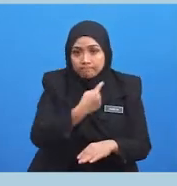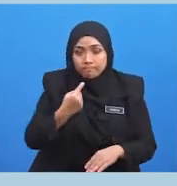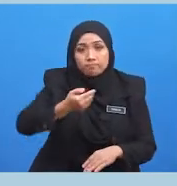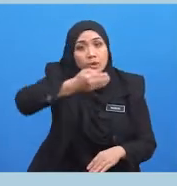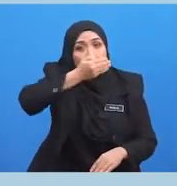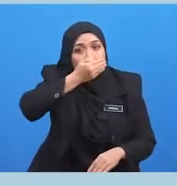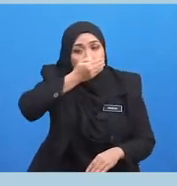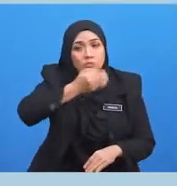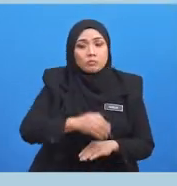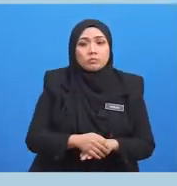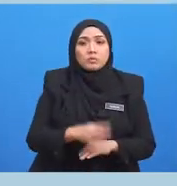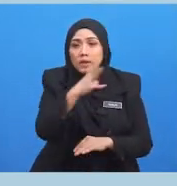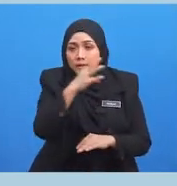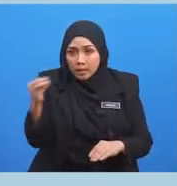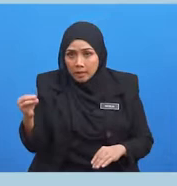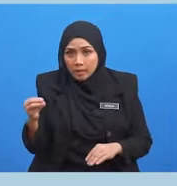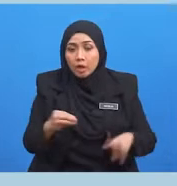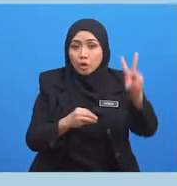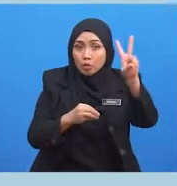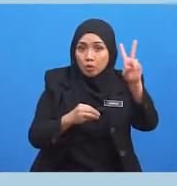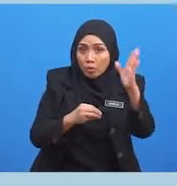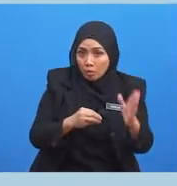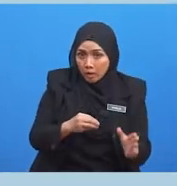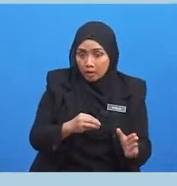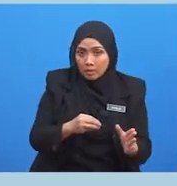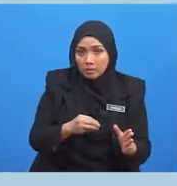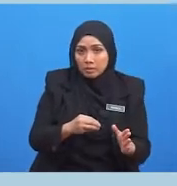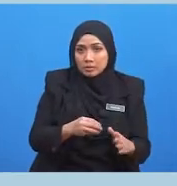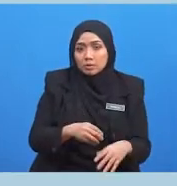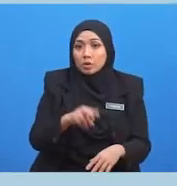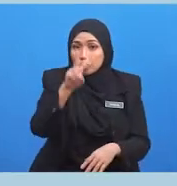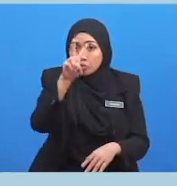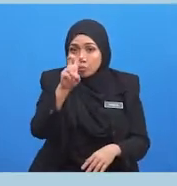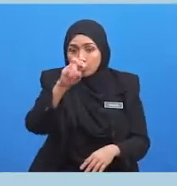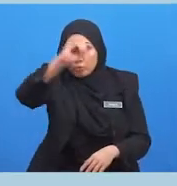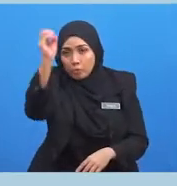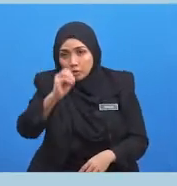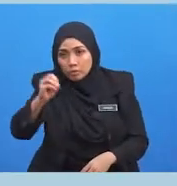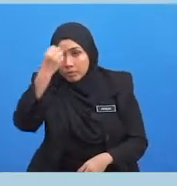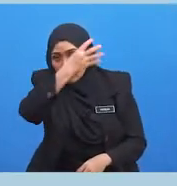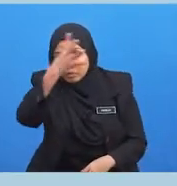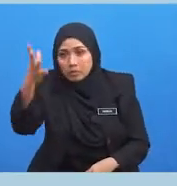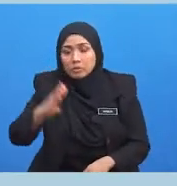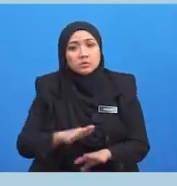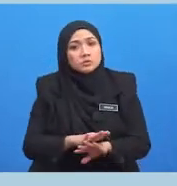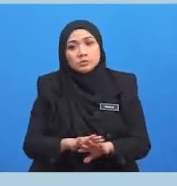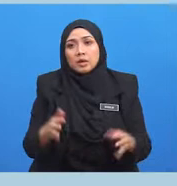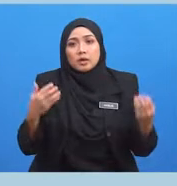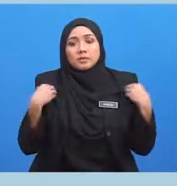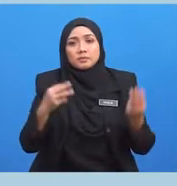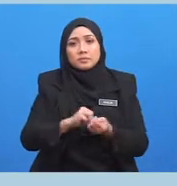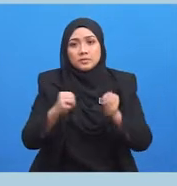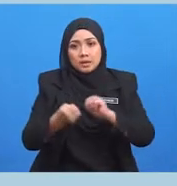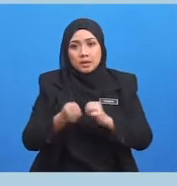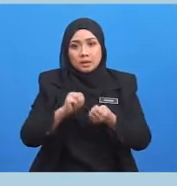dan mulut. Sementara seramai 2 orang, iaitu 20%, menyatakan tidak